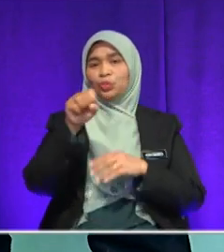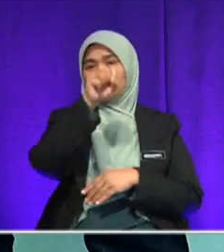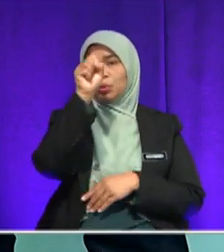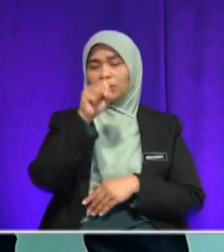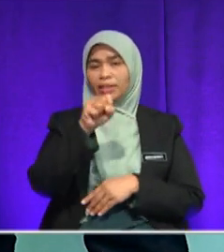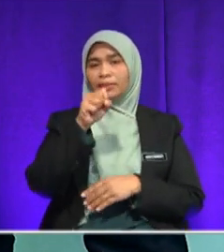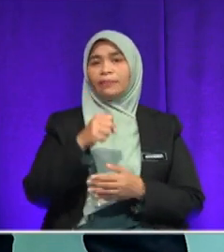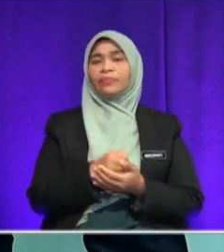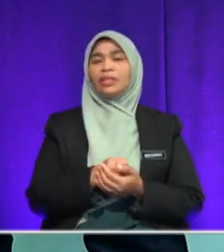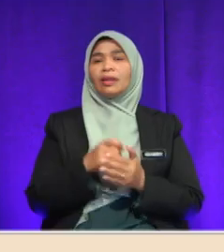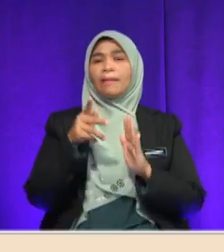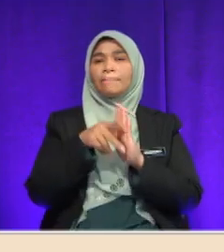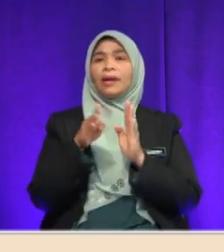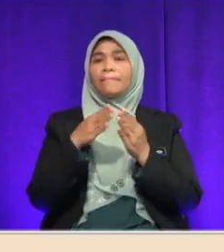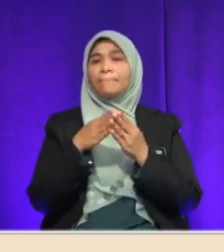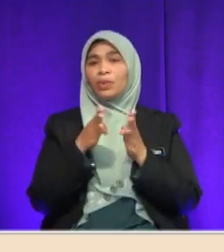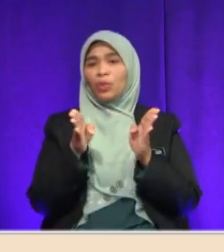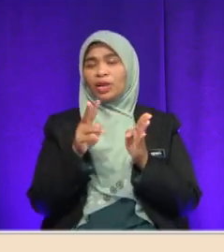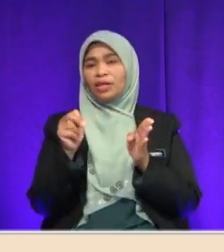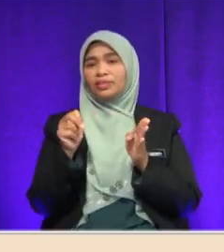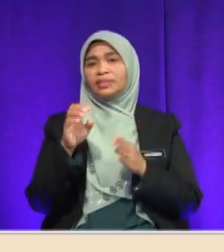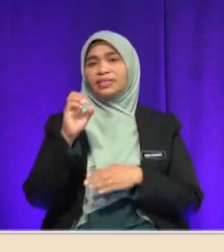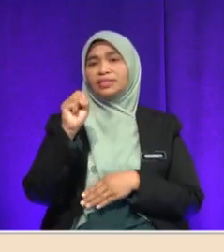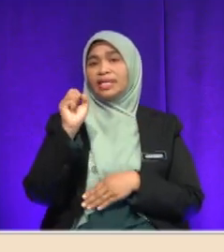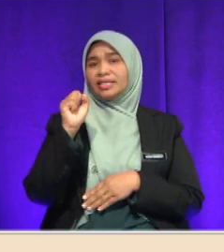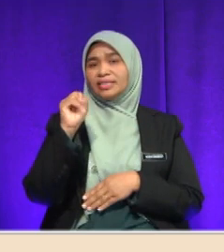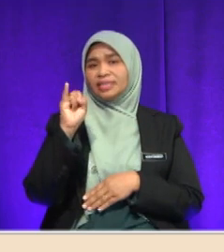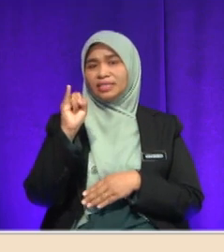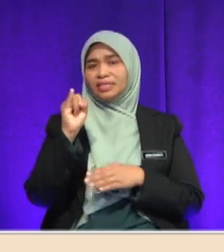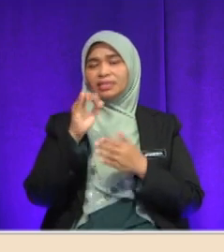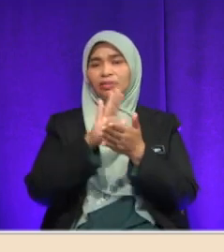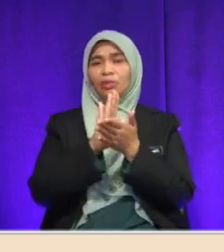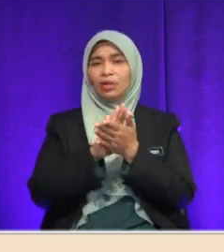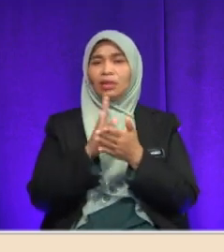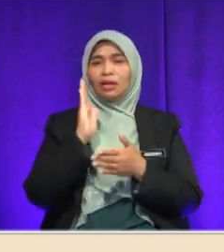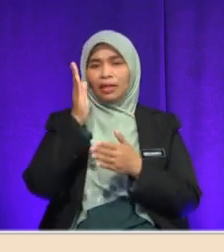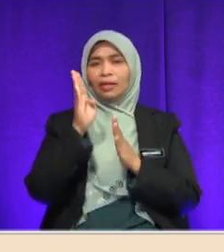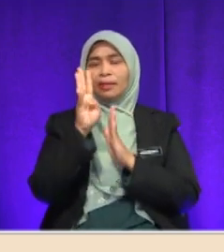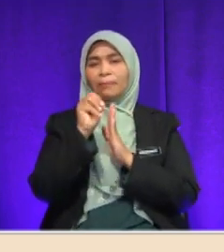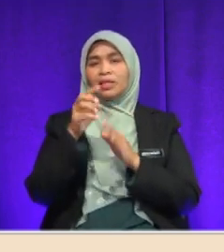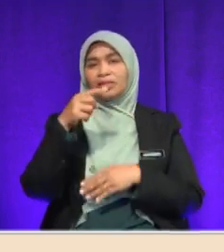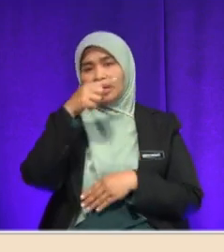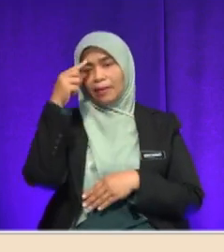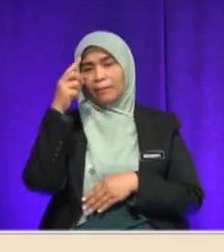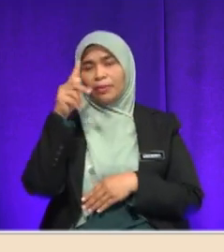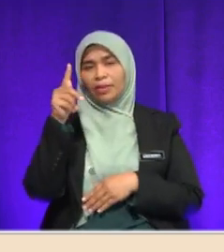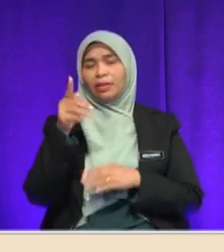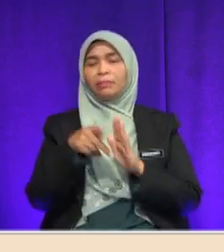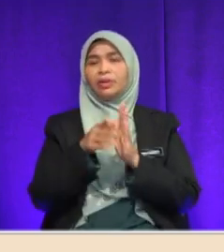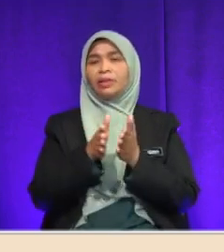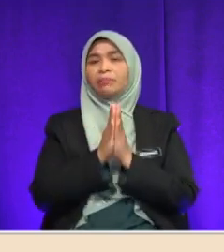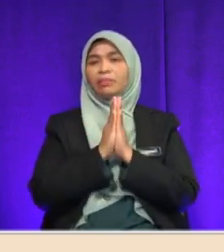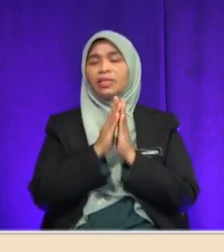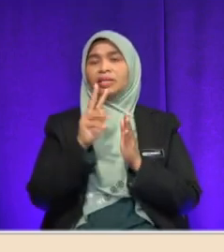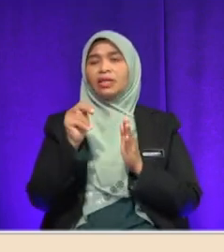Okey. Pembukaan semula sisi persekolahan akan menyebabkan A, permintaan ke atas beg